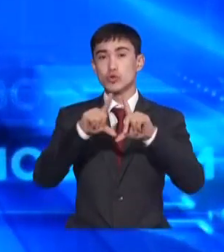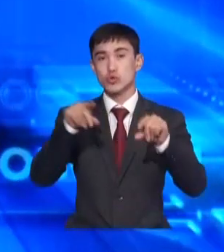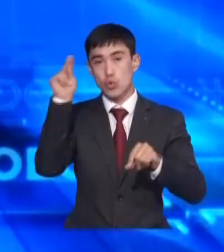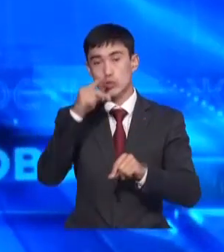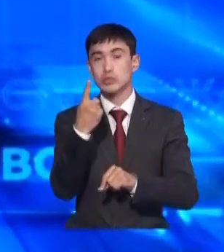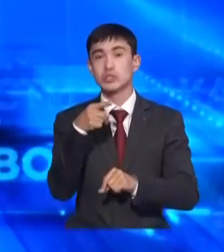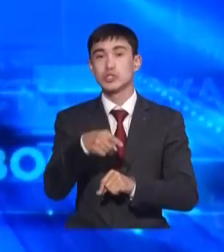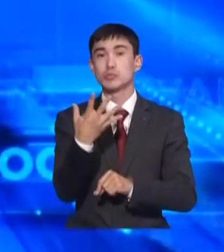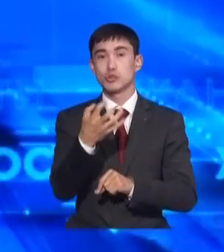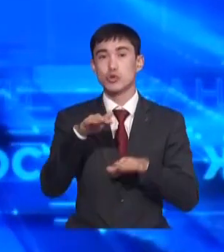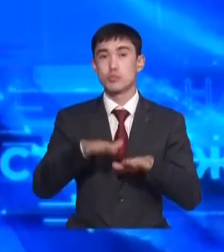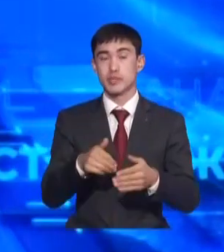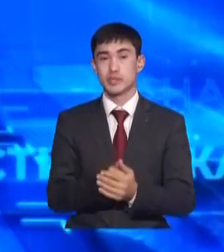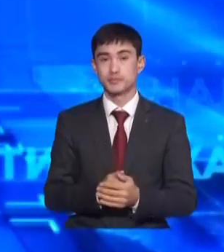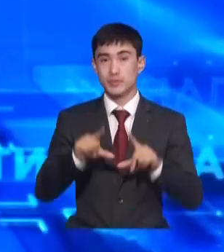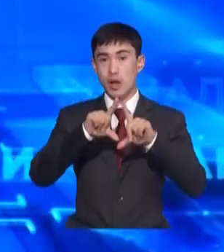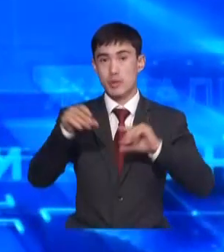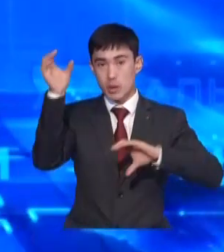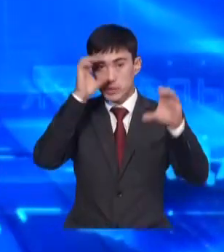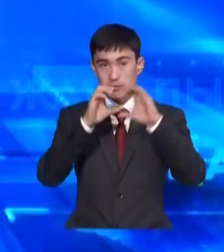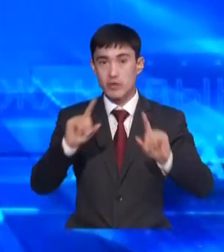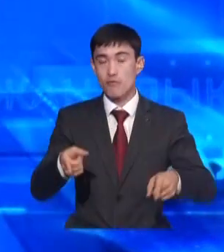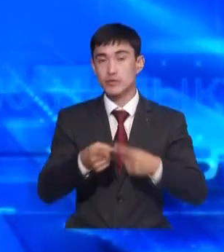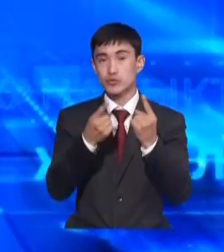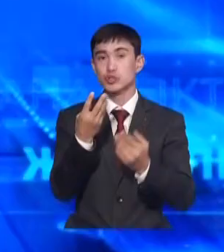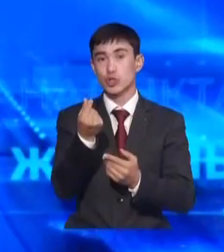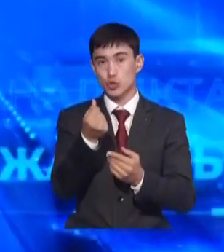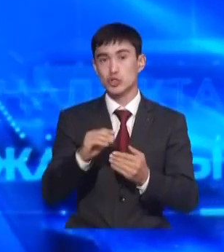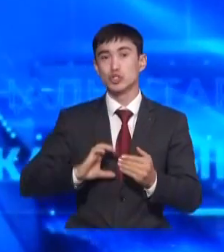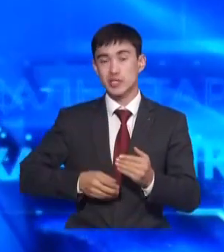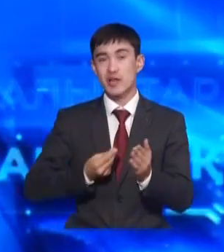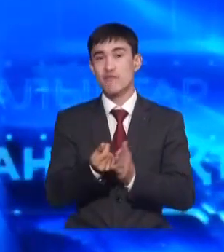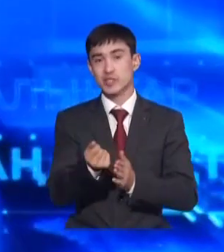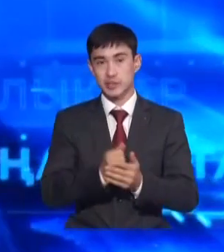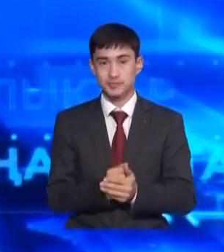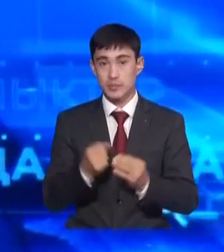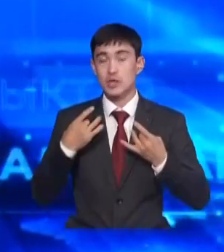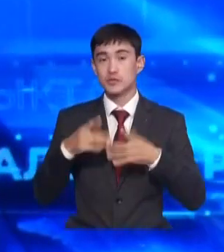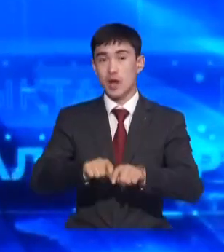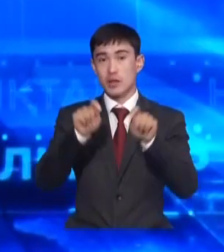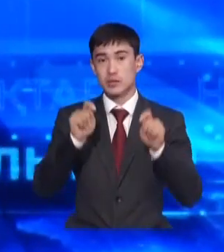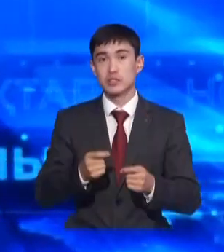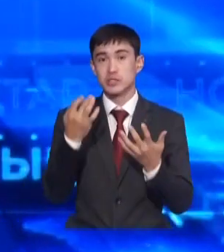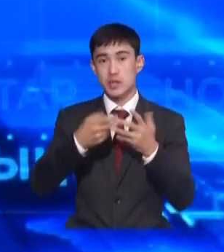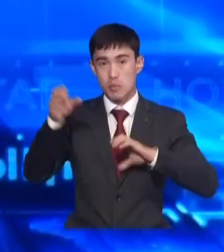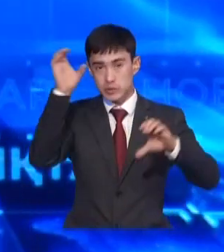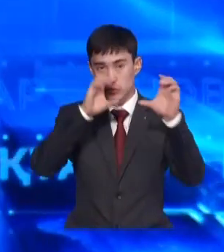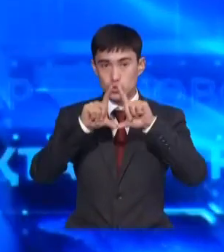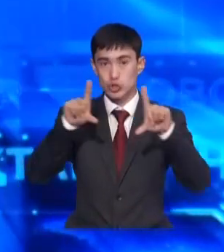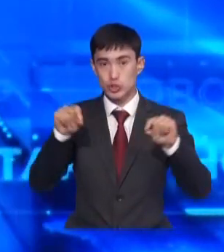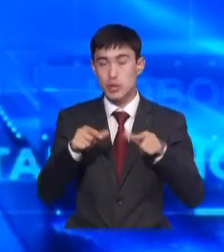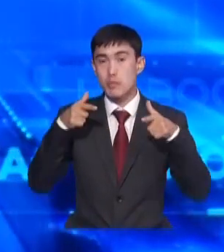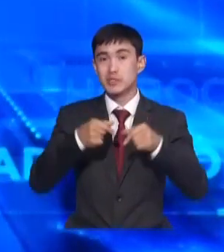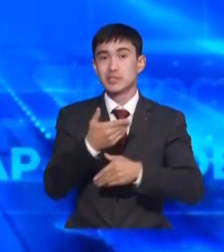новая школа на 1500 мест. Объект образования возведен за счет частного инвестора. Торжественное открытие